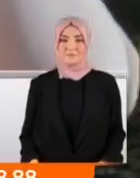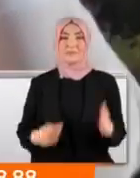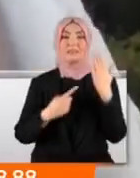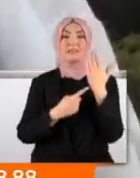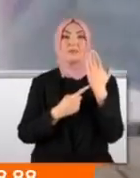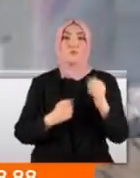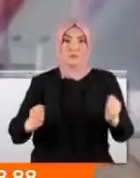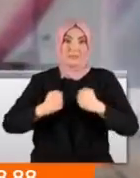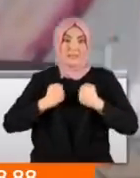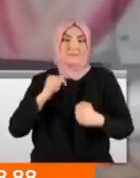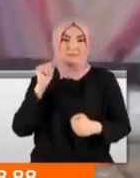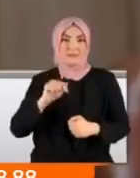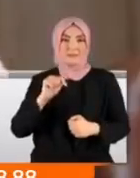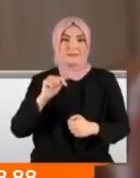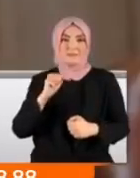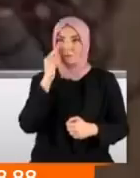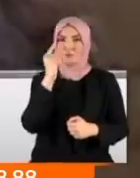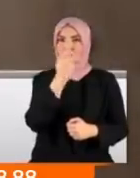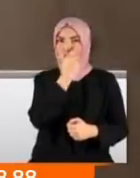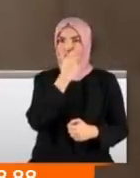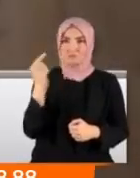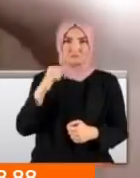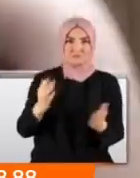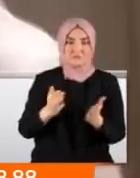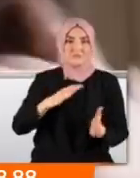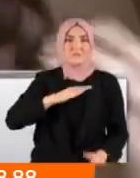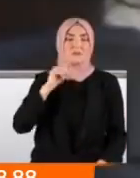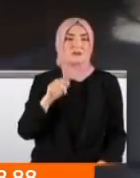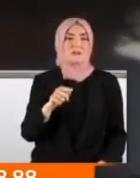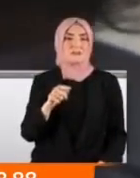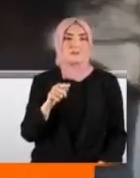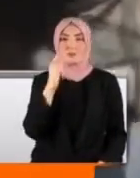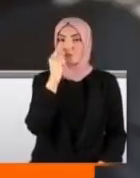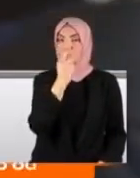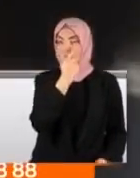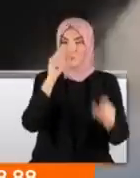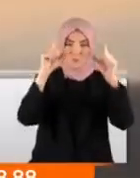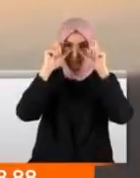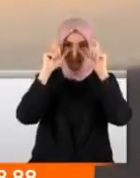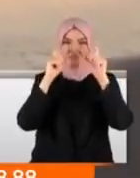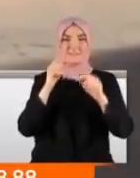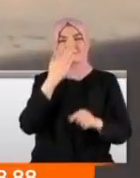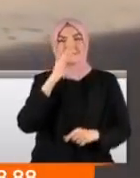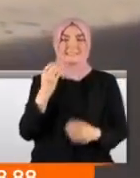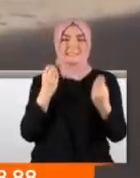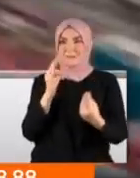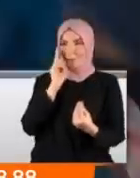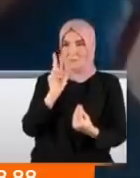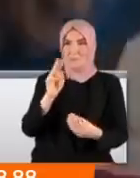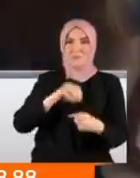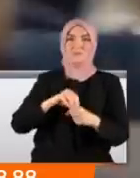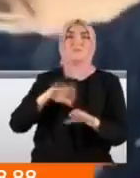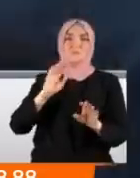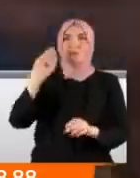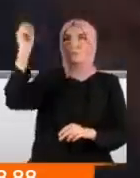Teknoloji devleri gözlerimize de el attı. Artık gözlükler sadece daha iyi görmeye ya da güneşten korunmaya değil, müzik dinlemeye,